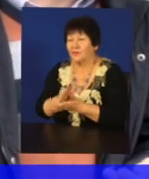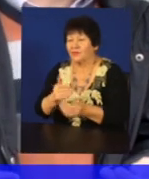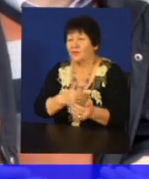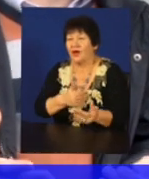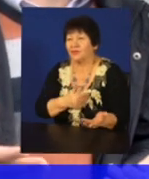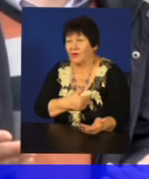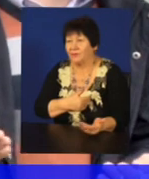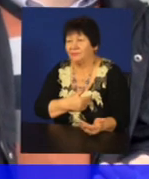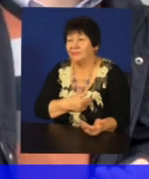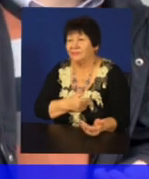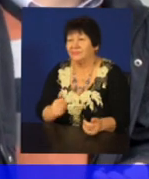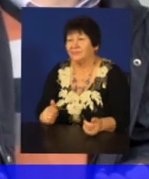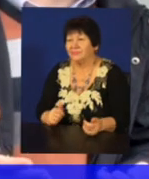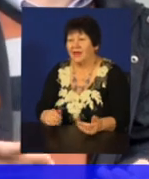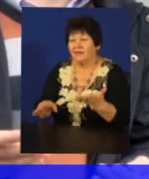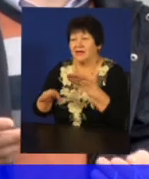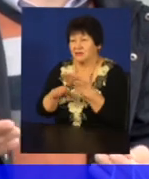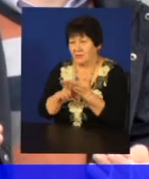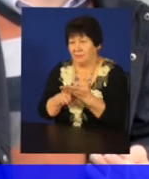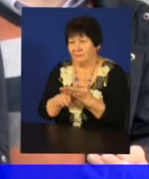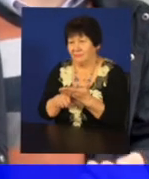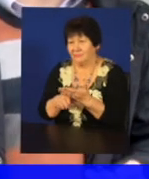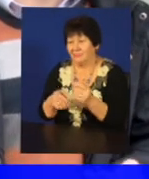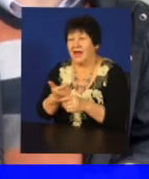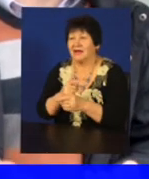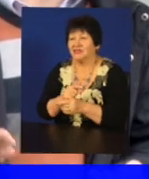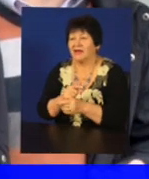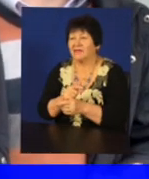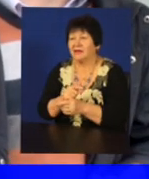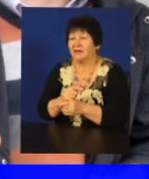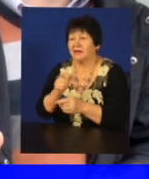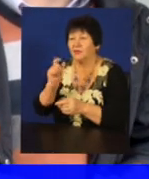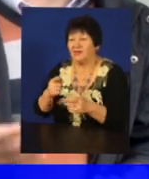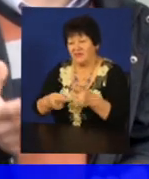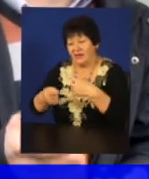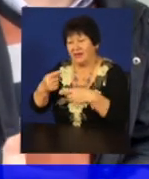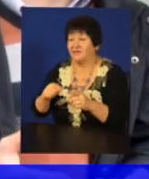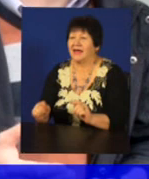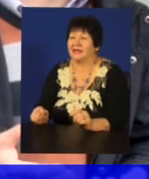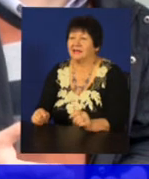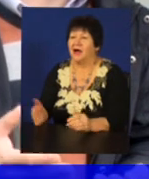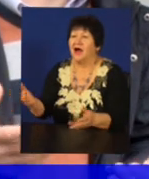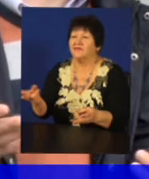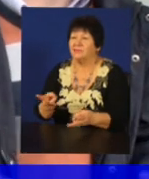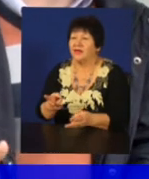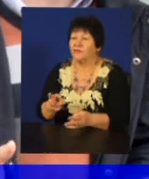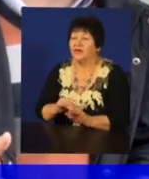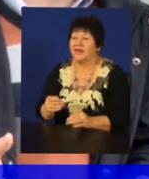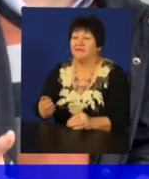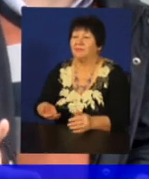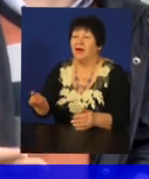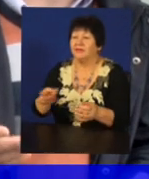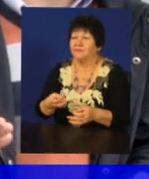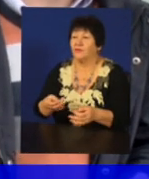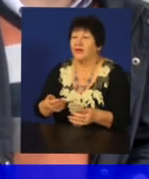am dorit să ajutăm ca această problemă să fie remediată, de aceea avem nevoie de sfatul